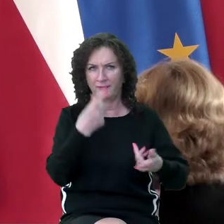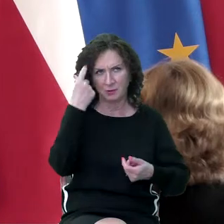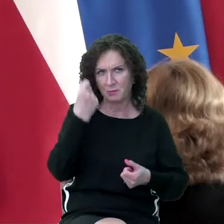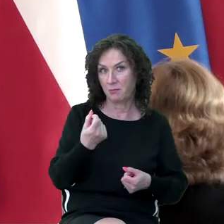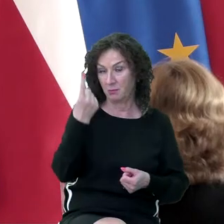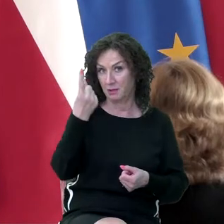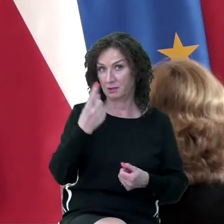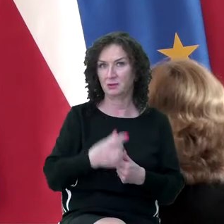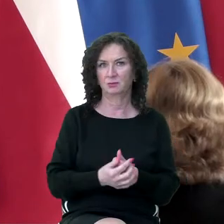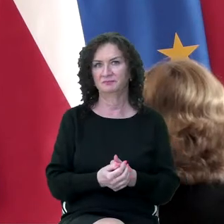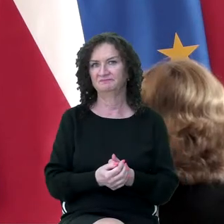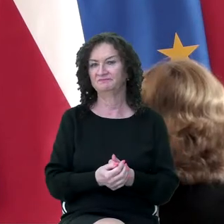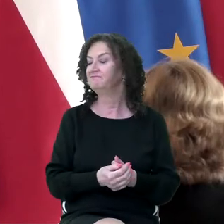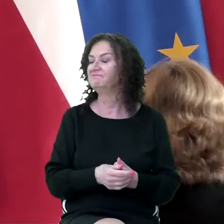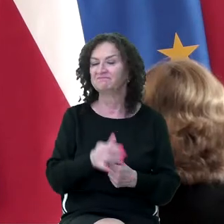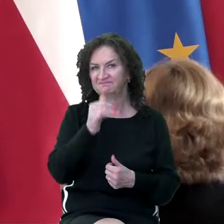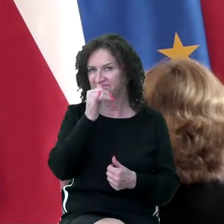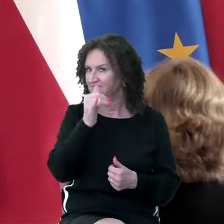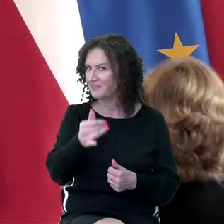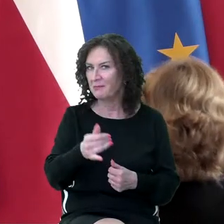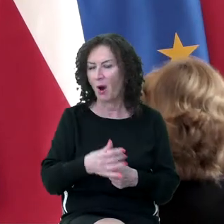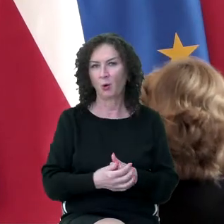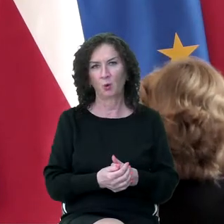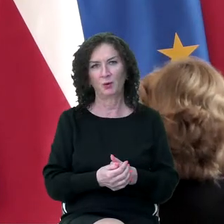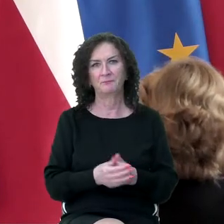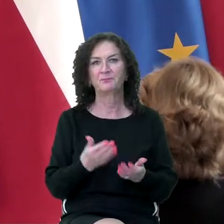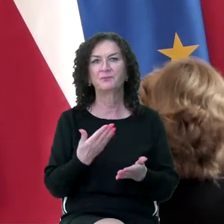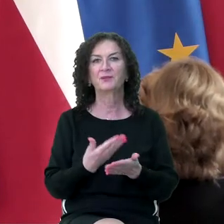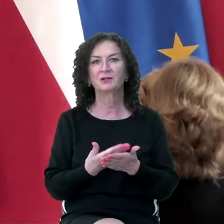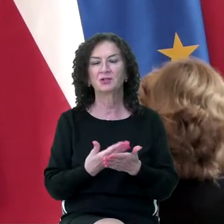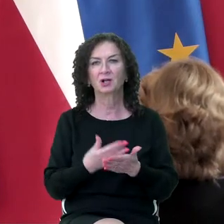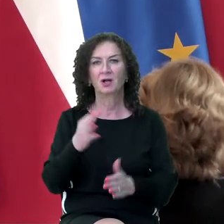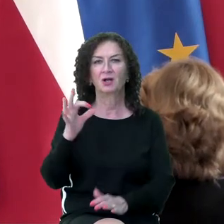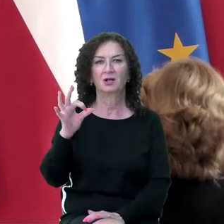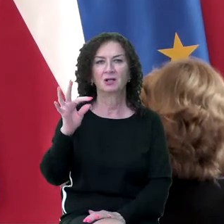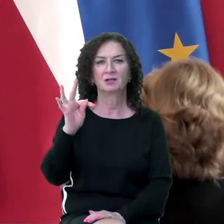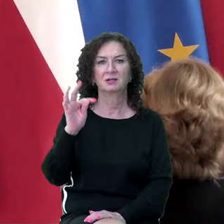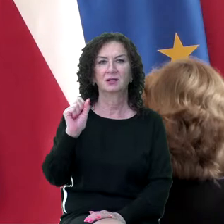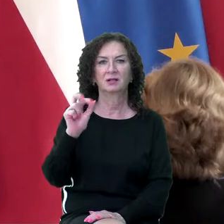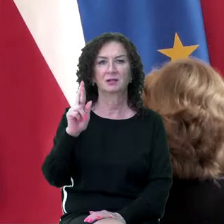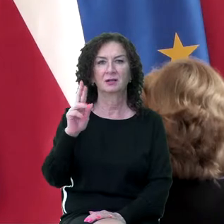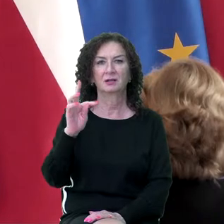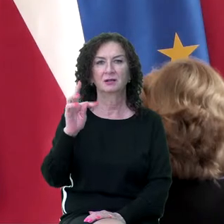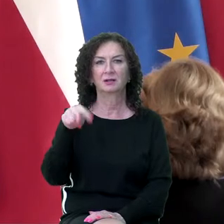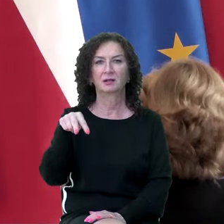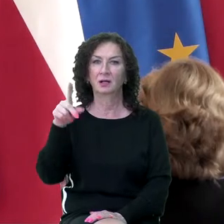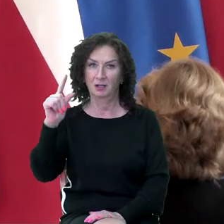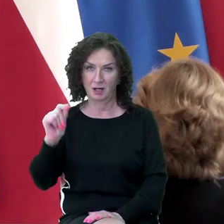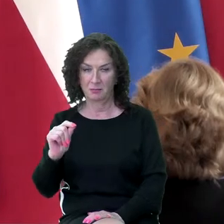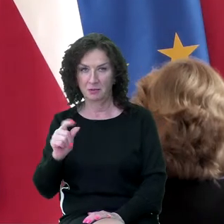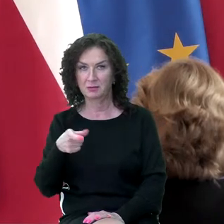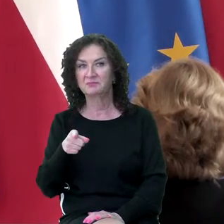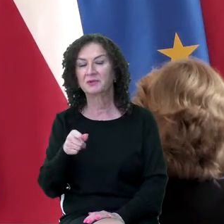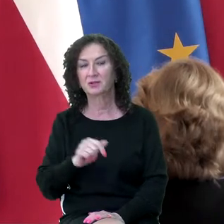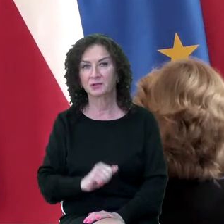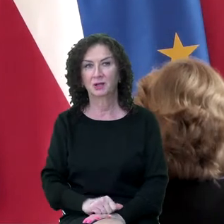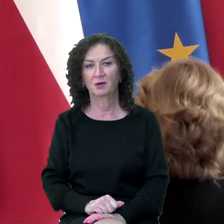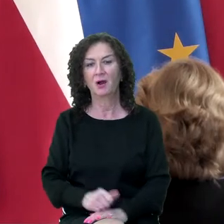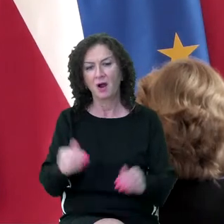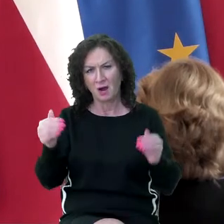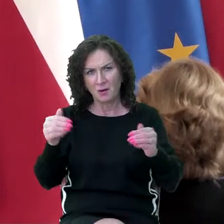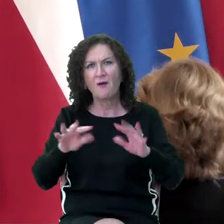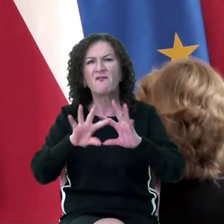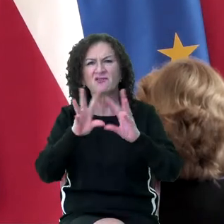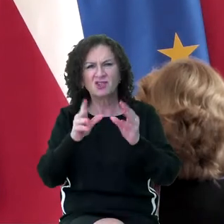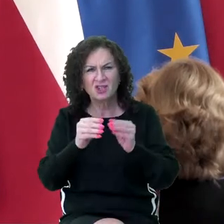No jednak nie, ponieważ jednak to, co startup określa, to jest to wszystko, tylko nie zbędna